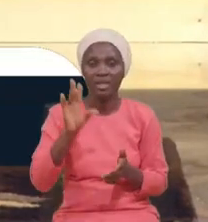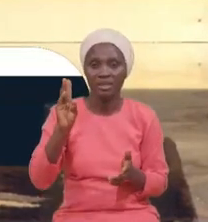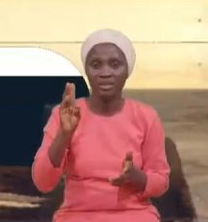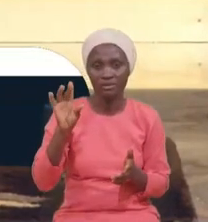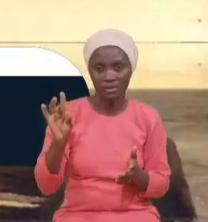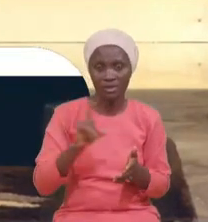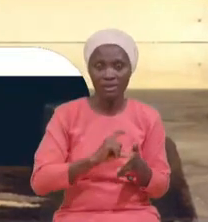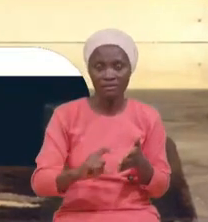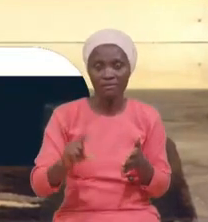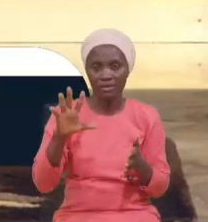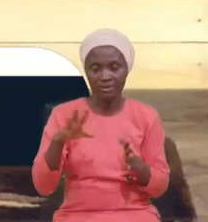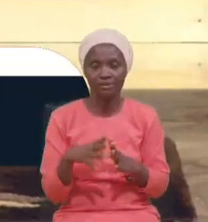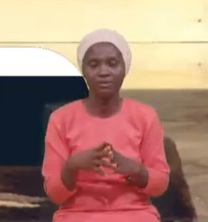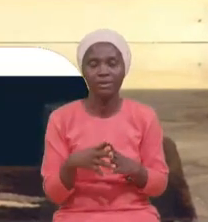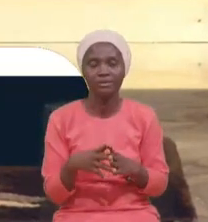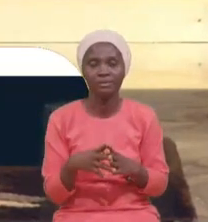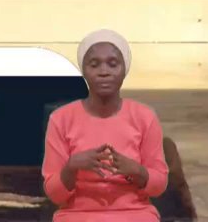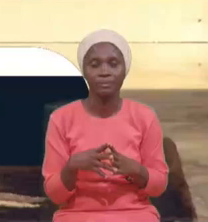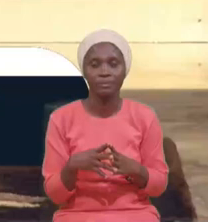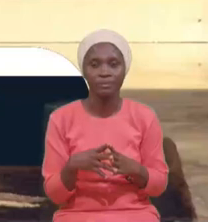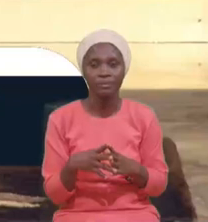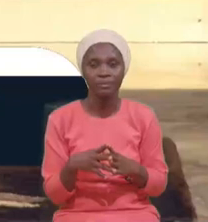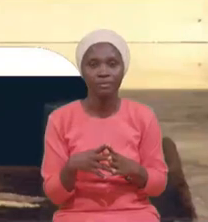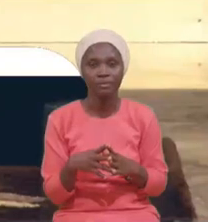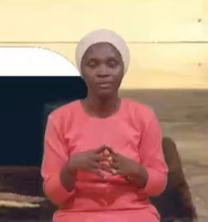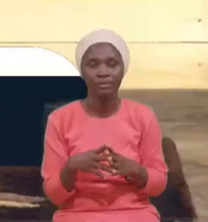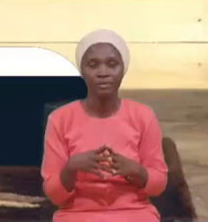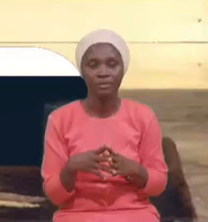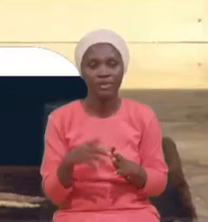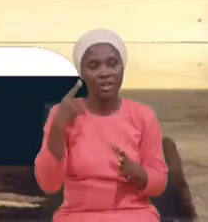Psaume 78, verset 5.